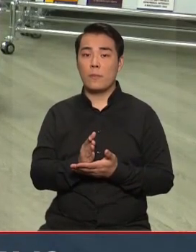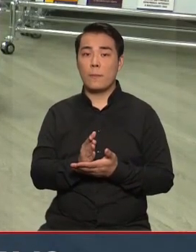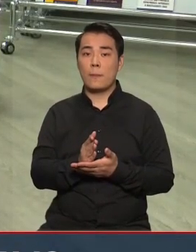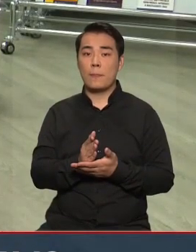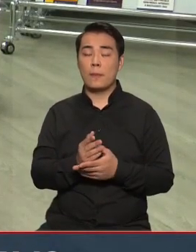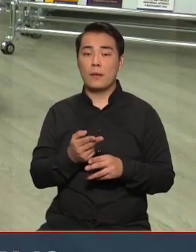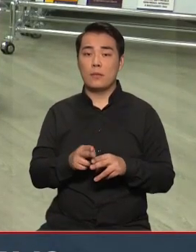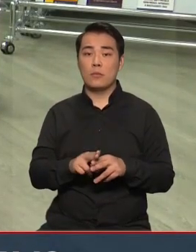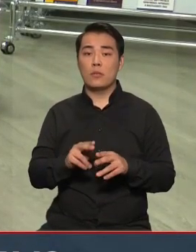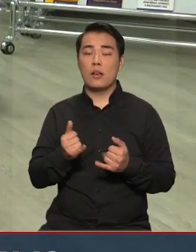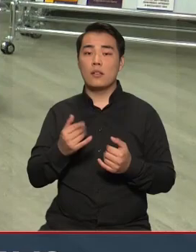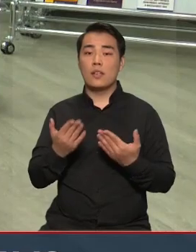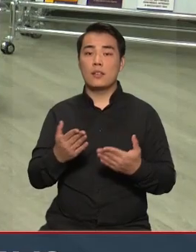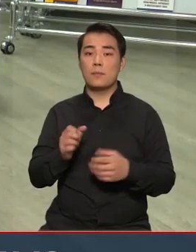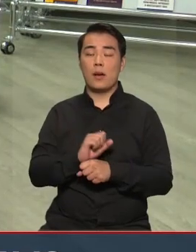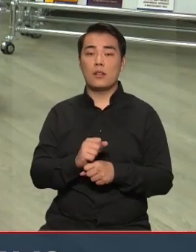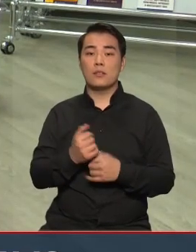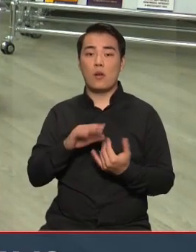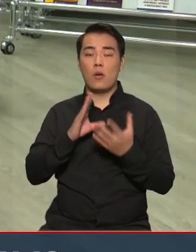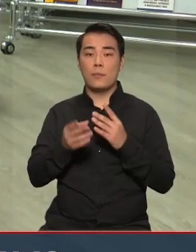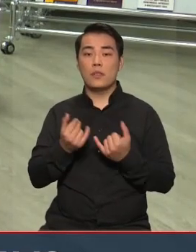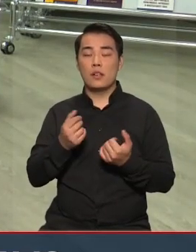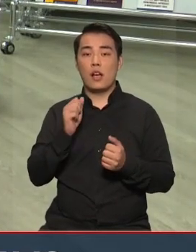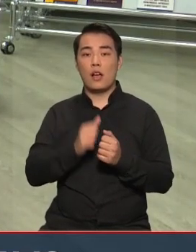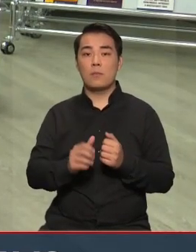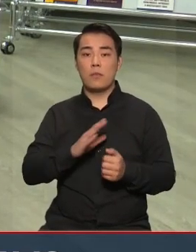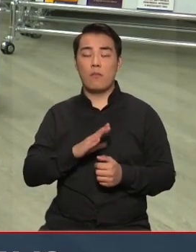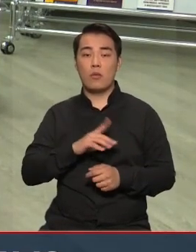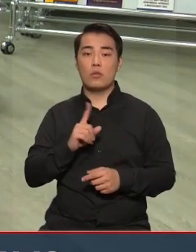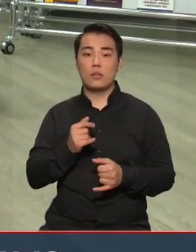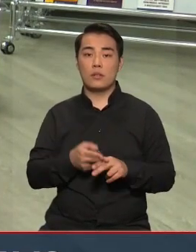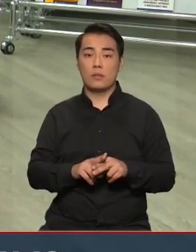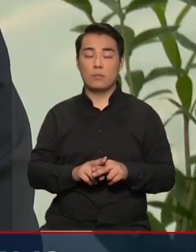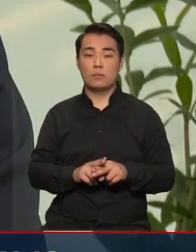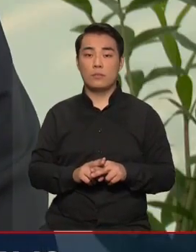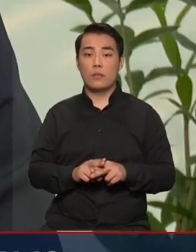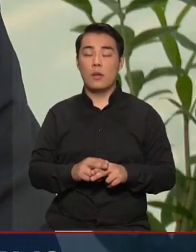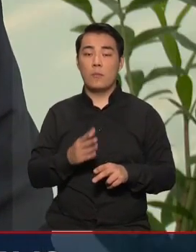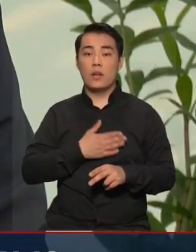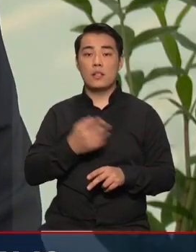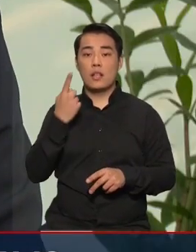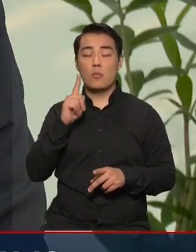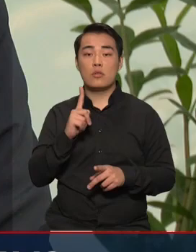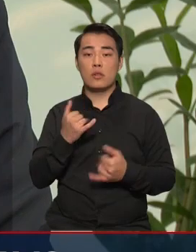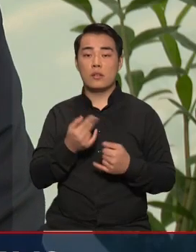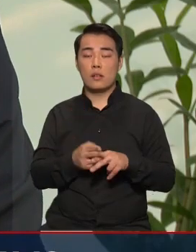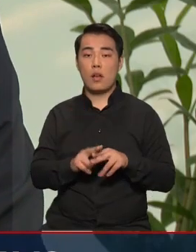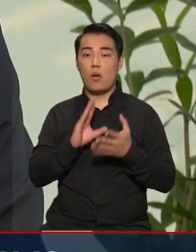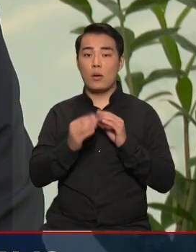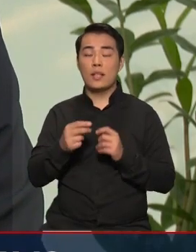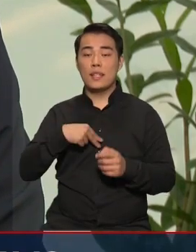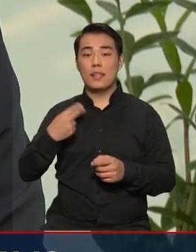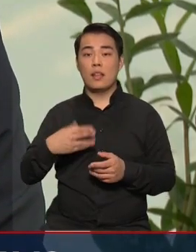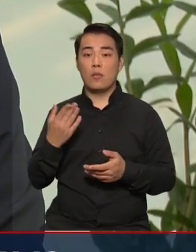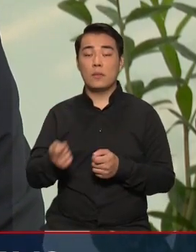иә. Оның енді объемына байланысты ғой енді де. Әркімнің өзі қалтасына көтеруге байланысты. Бұл жерде енді өйткені біз білеміз, былтырлары осы Қытайдан